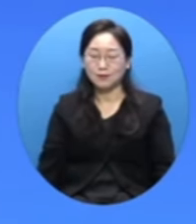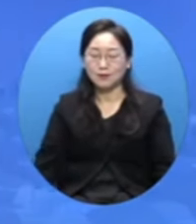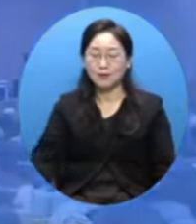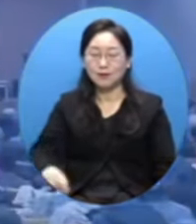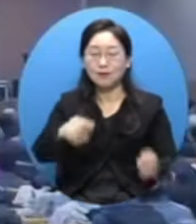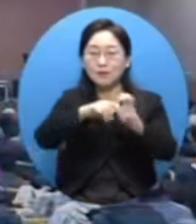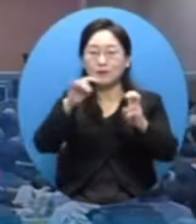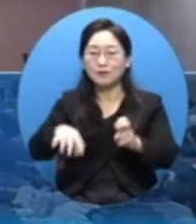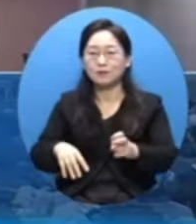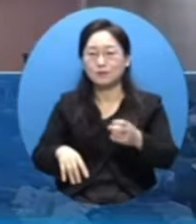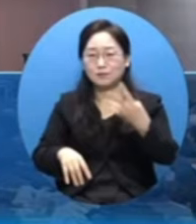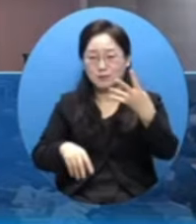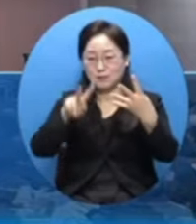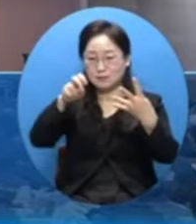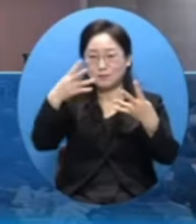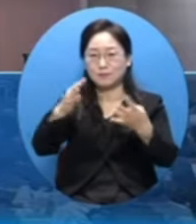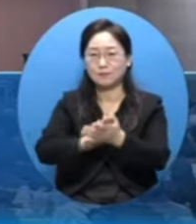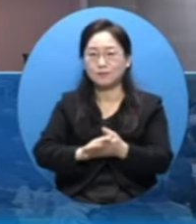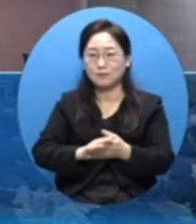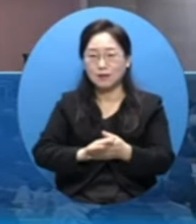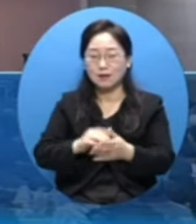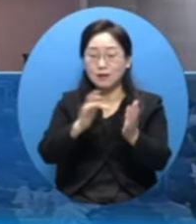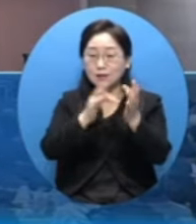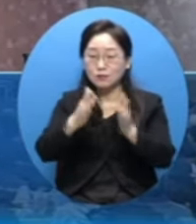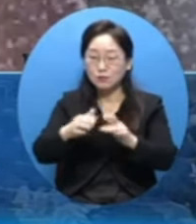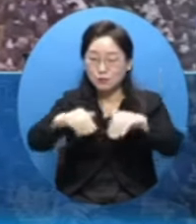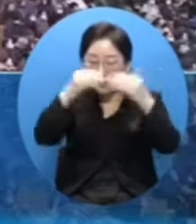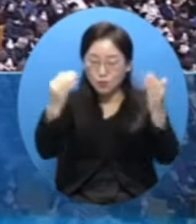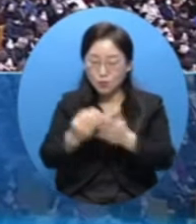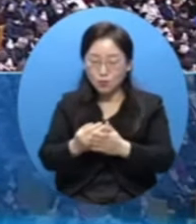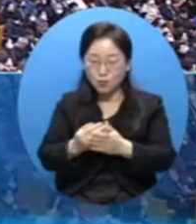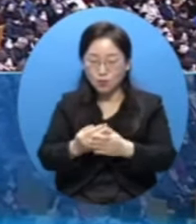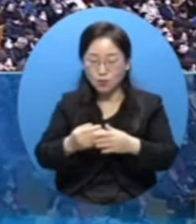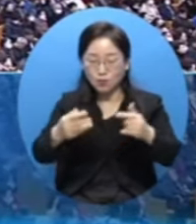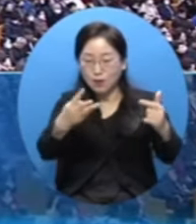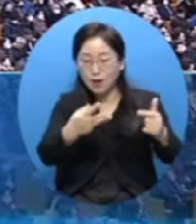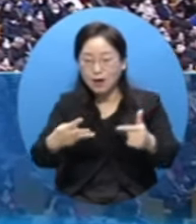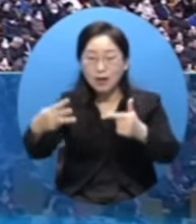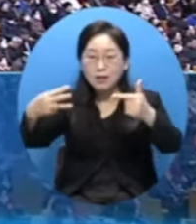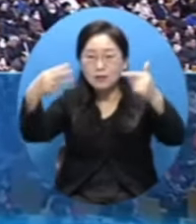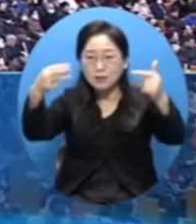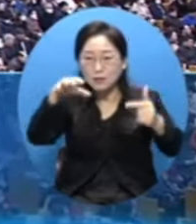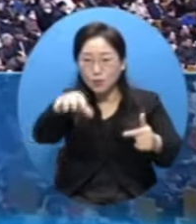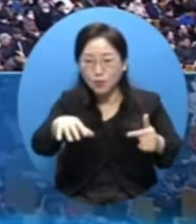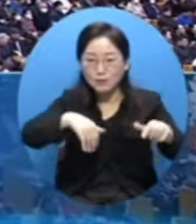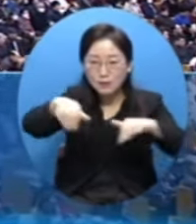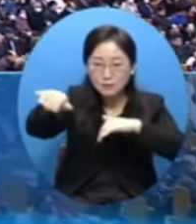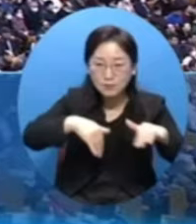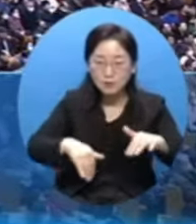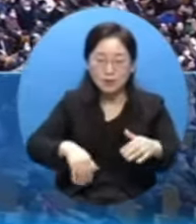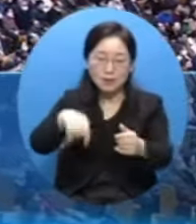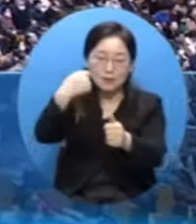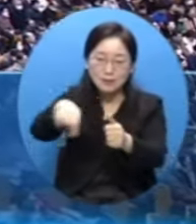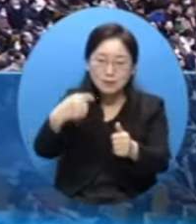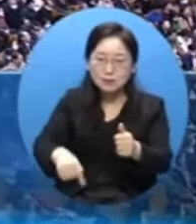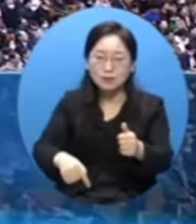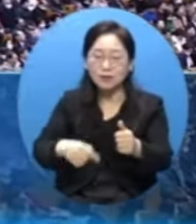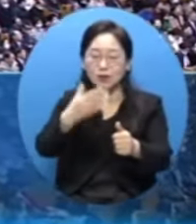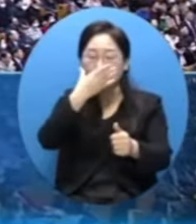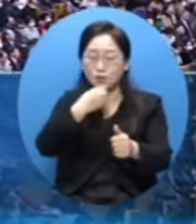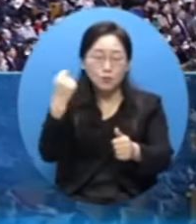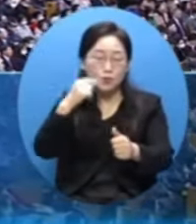마태복음 4장 23절을 말씀합니다. 예수께서 온 갈릴리에 돌아다니사 그들의 회당에서 가르치시며 천국복음을